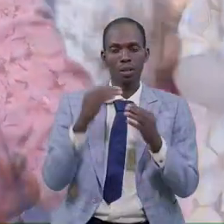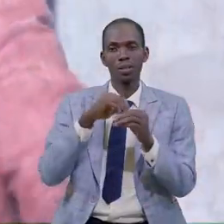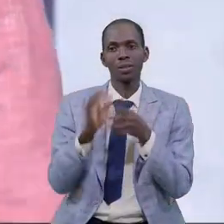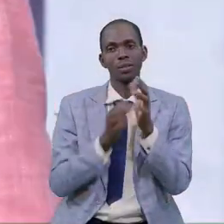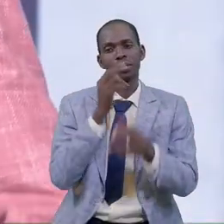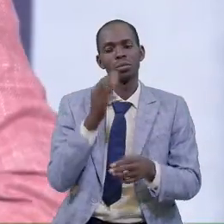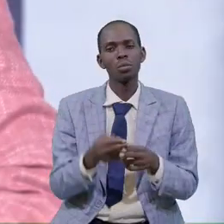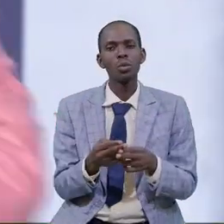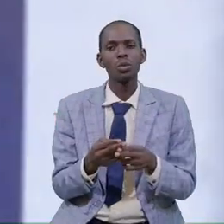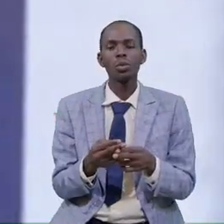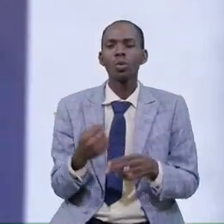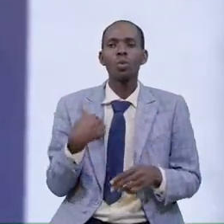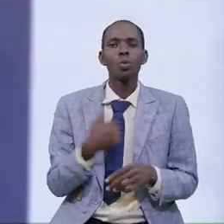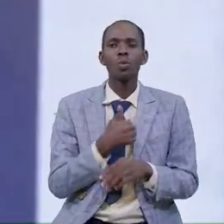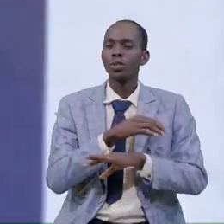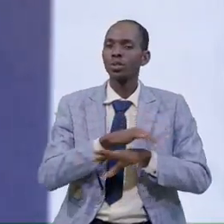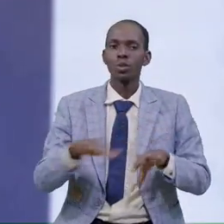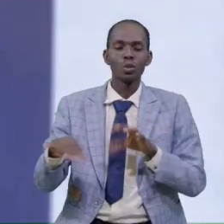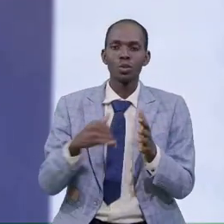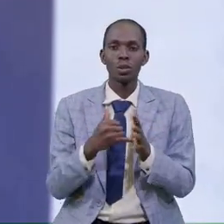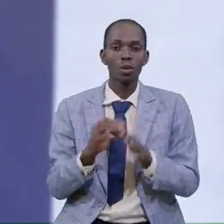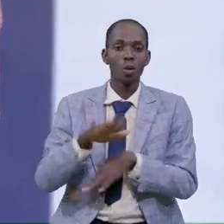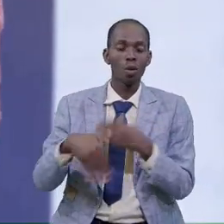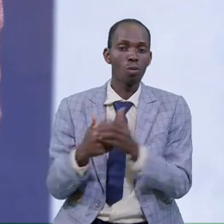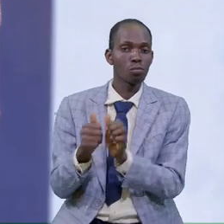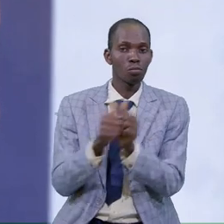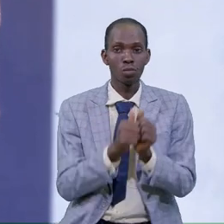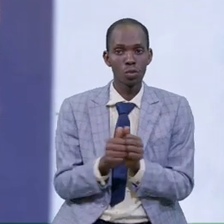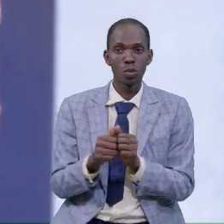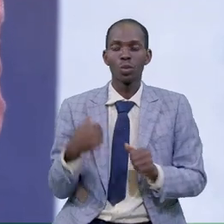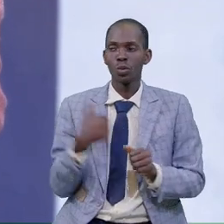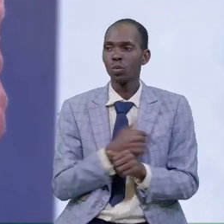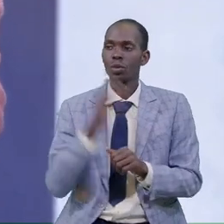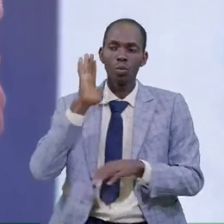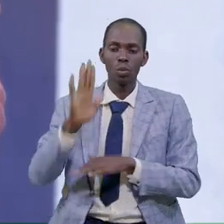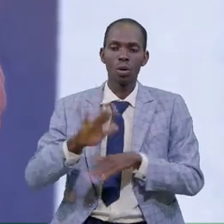Vous savez, on ne le fait pas ensemble. On va se lever, non, on va se lever, non.